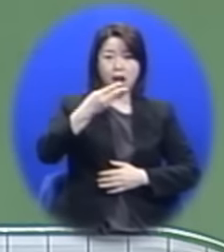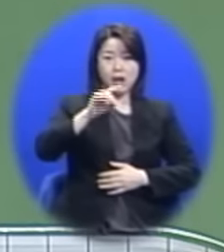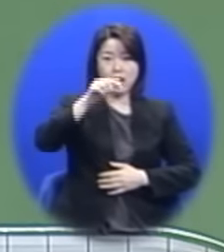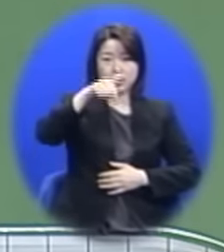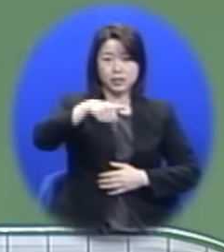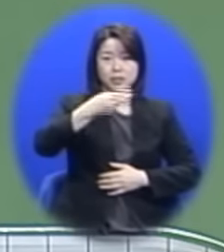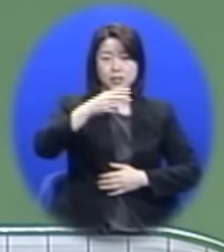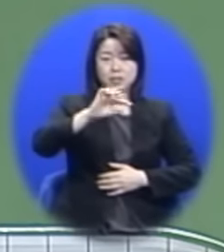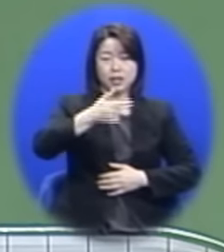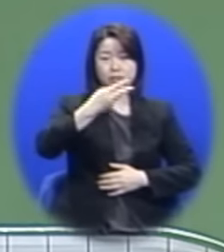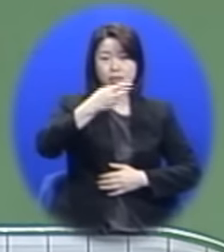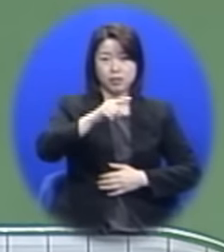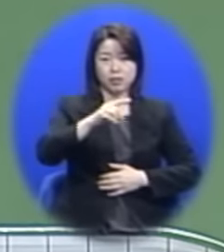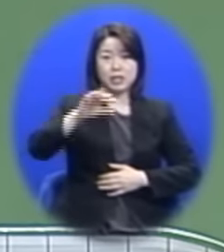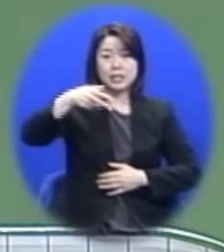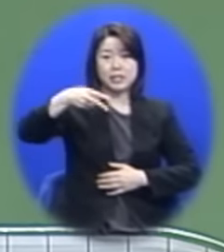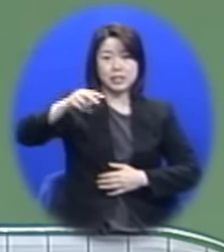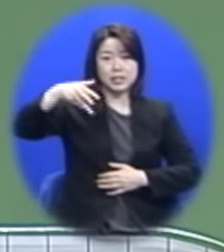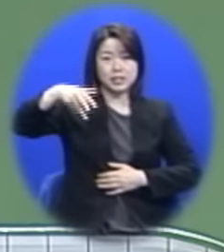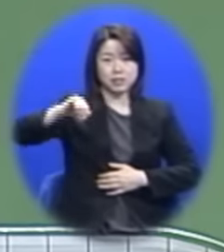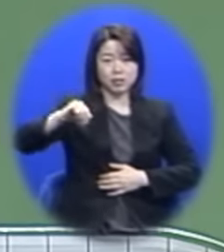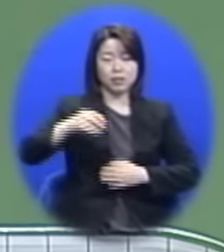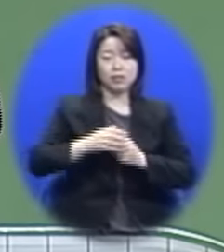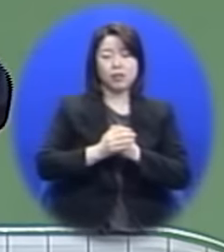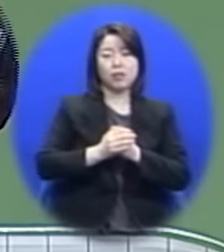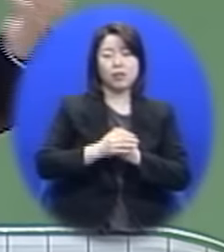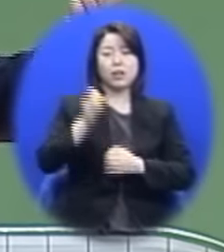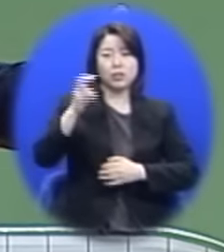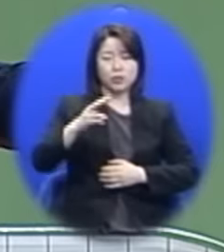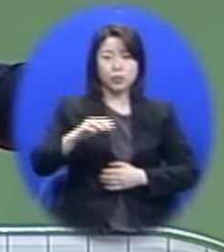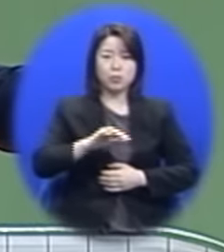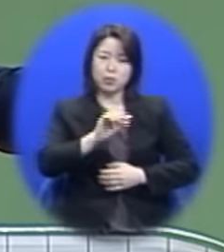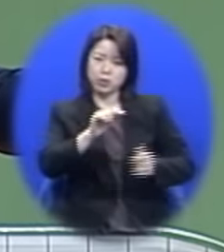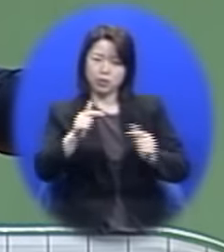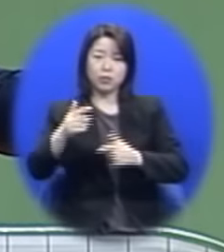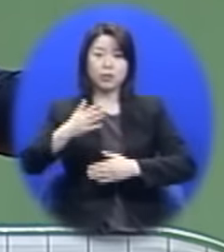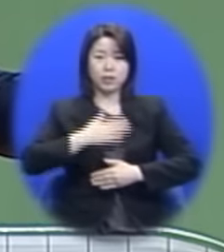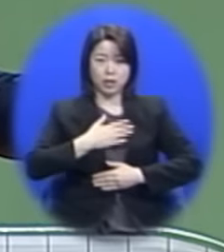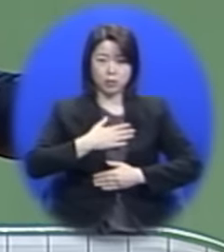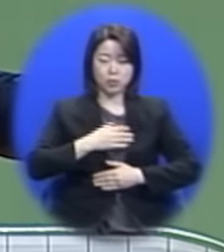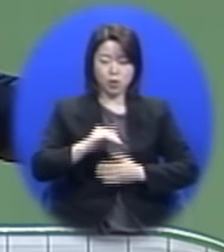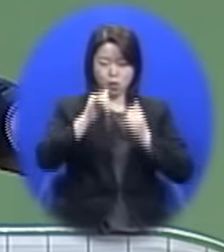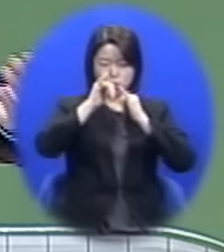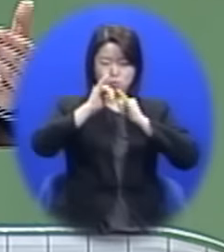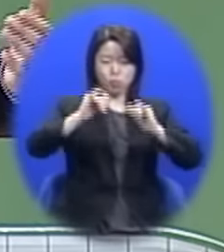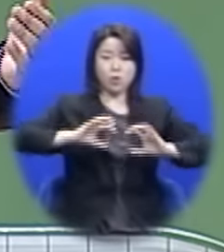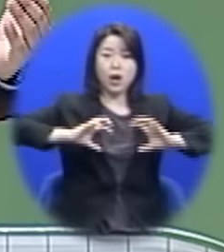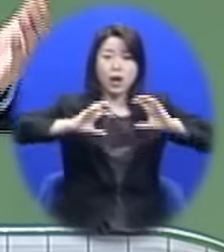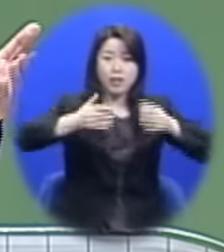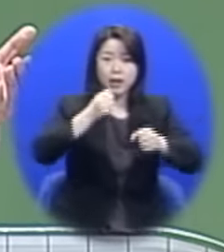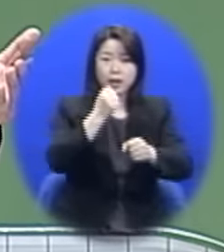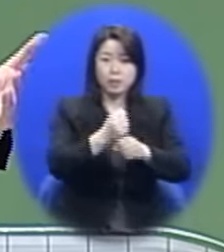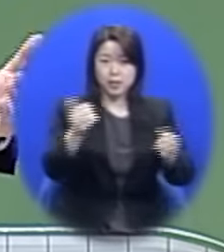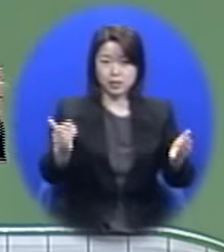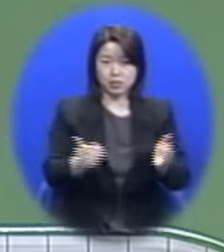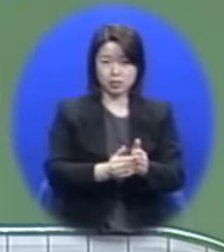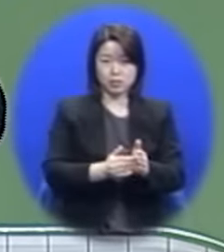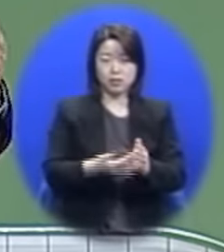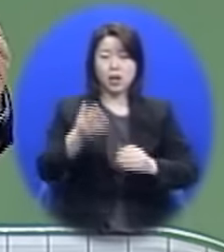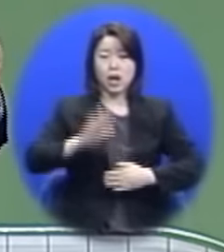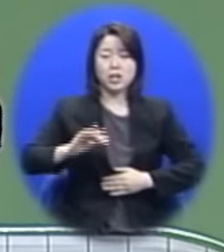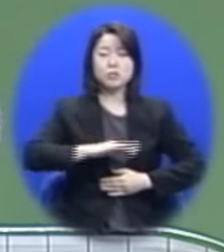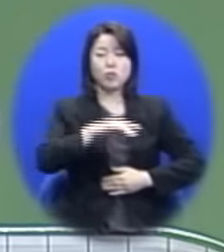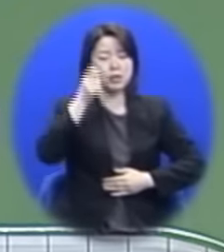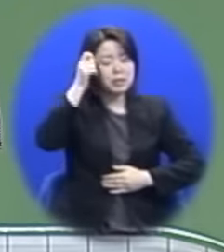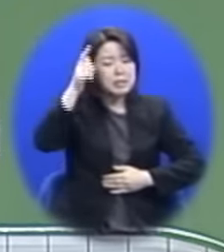시저, 샤를마뉴 대제, 그리고 나도 위대한 제국을 건설했다. 그러나 우리 같은 천재들이